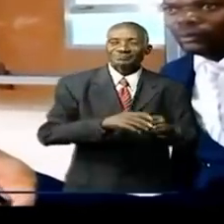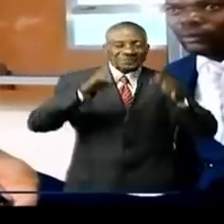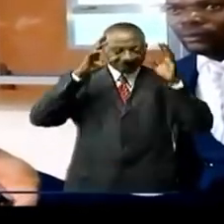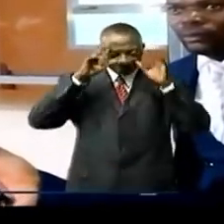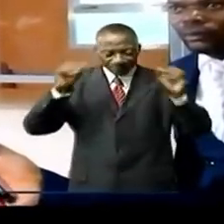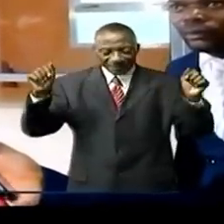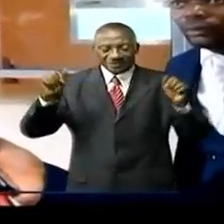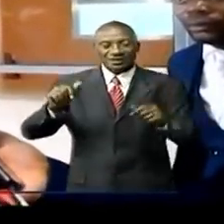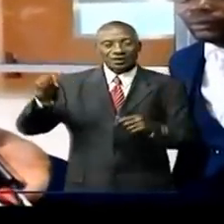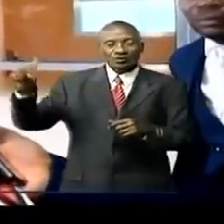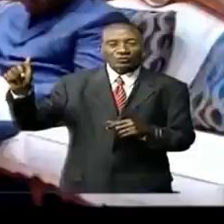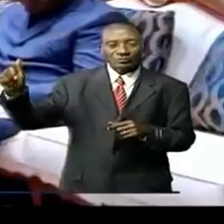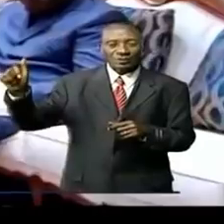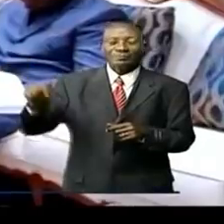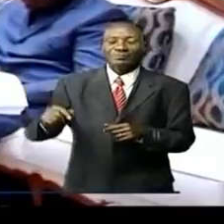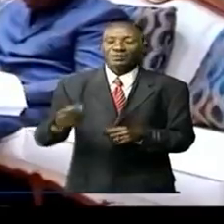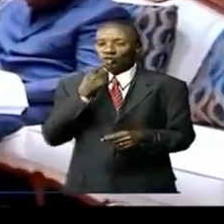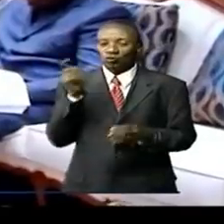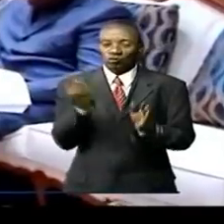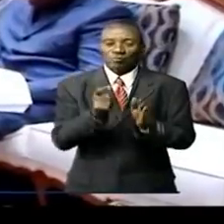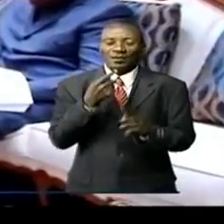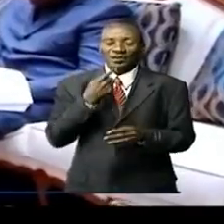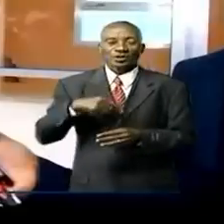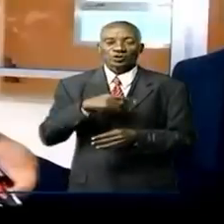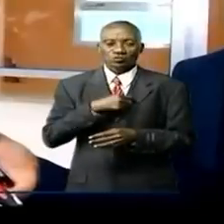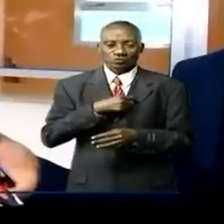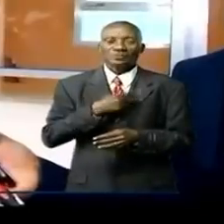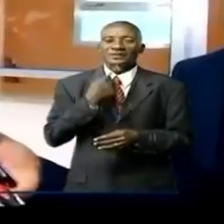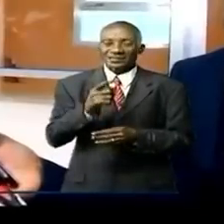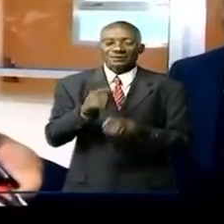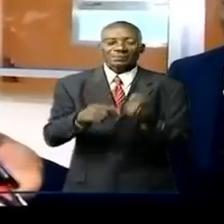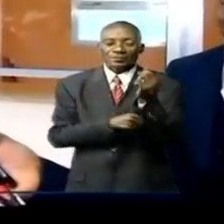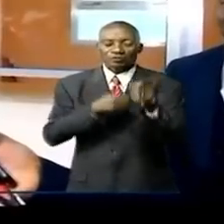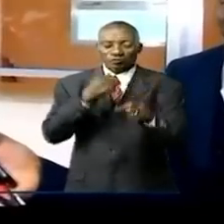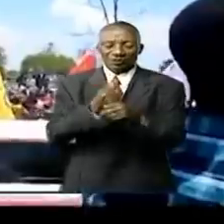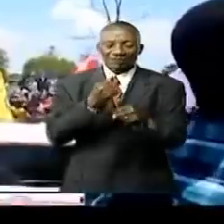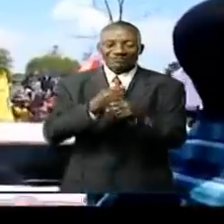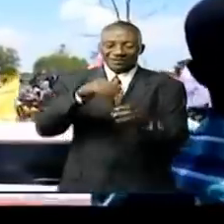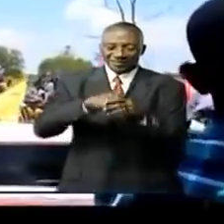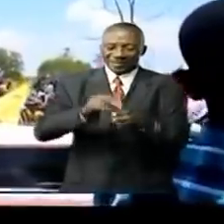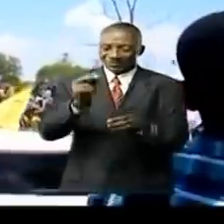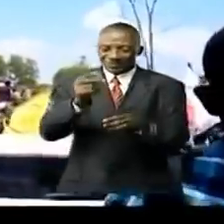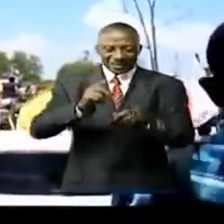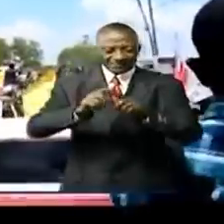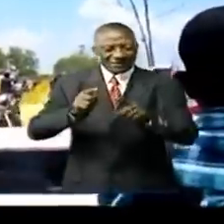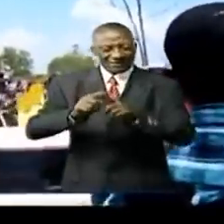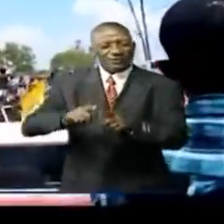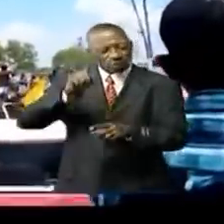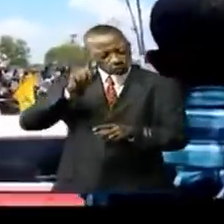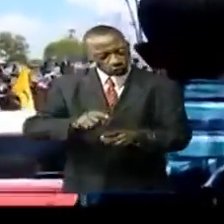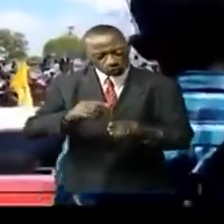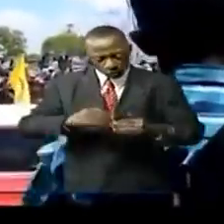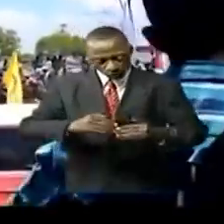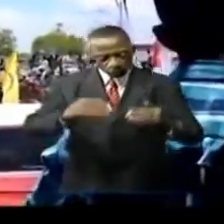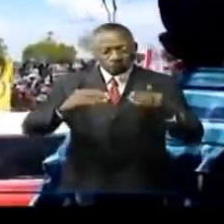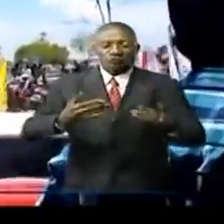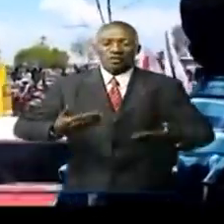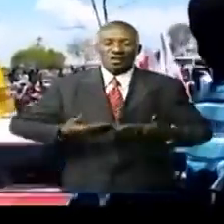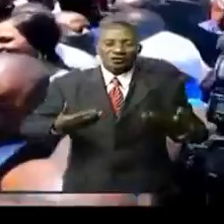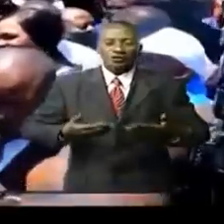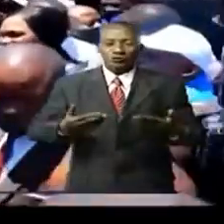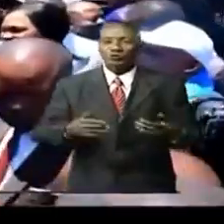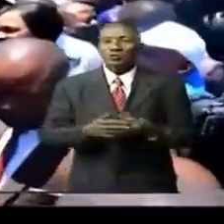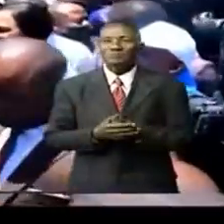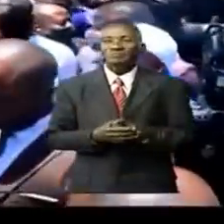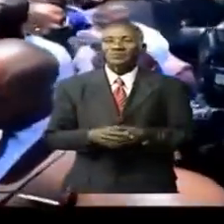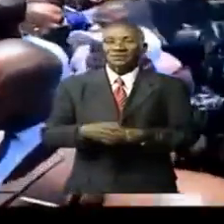sur le minerai se réveiller aussi dans la joie. C'est ce que nous allons faire. Le cortège gigantesque de Madame le gouverneur du Lualaba a